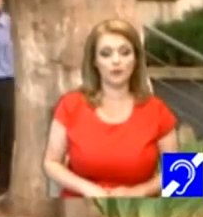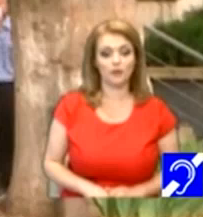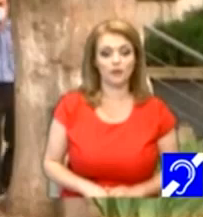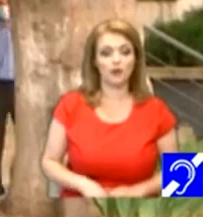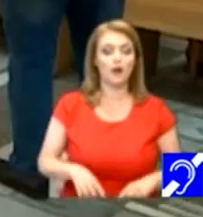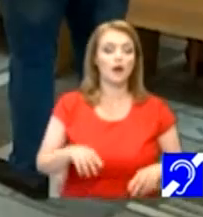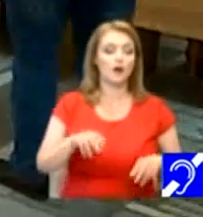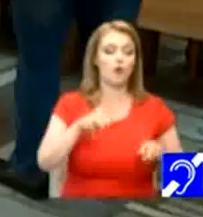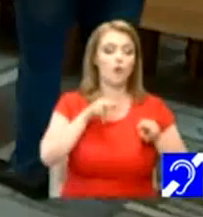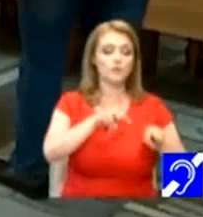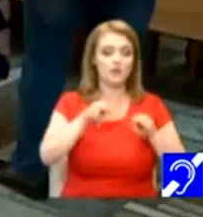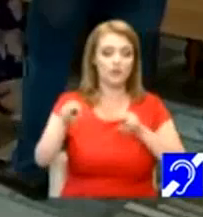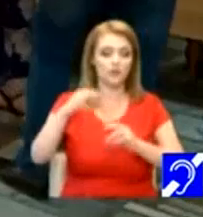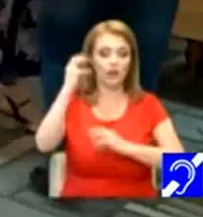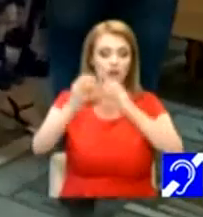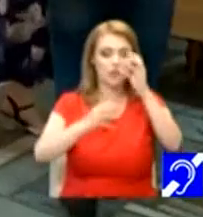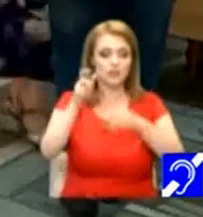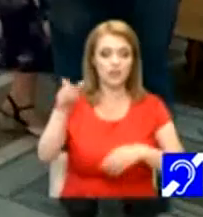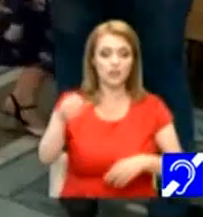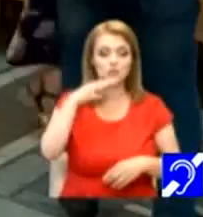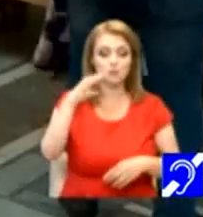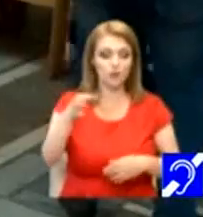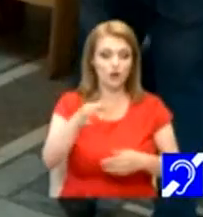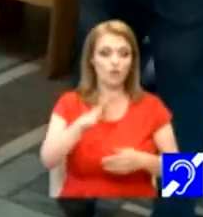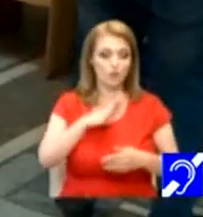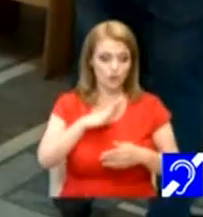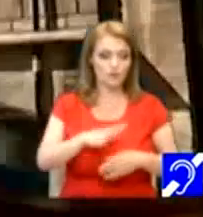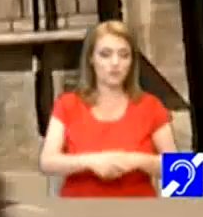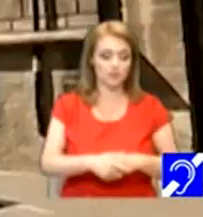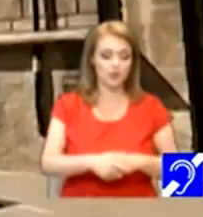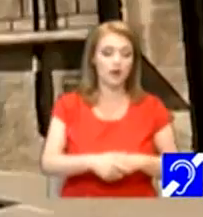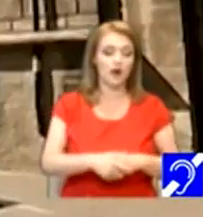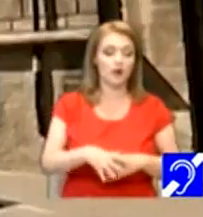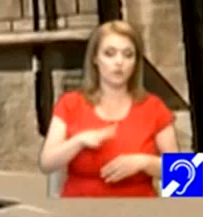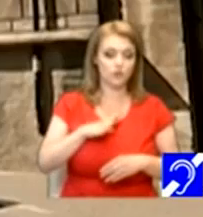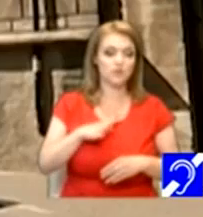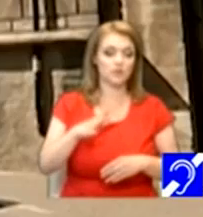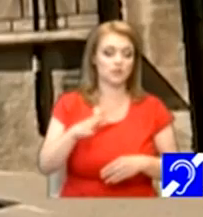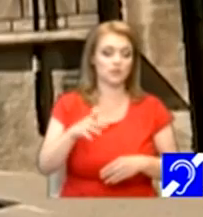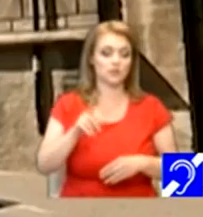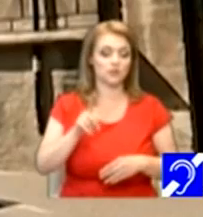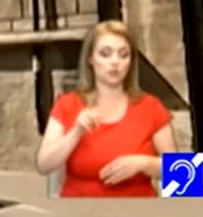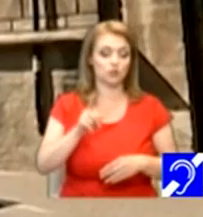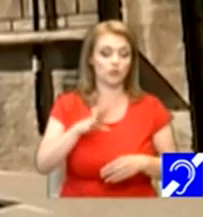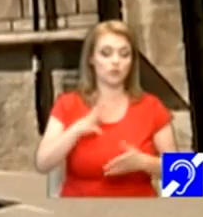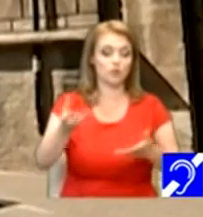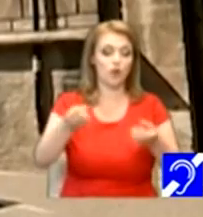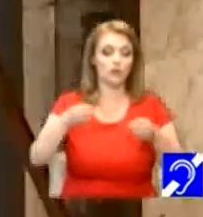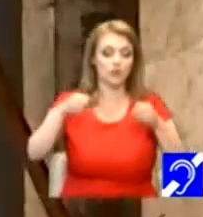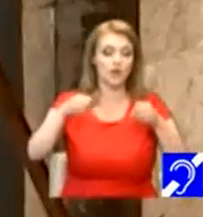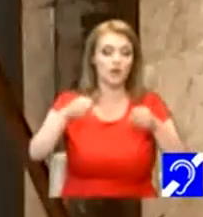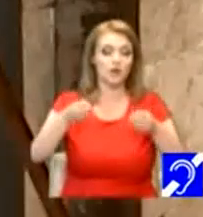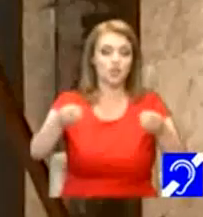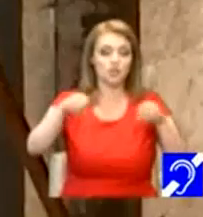Misiunea de monitorizare a alegerilor ENEMU a declarat că unele dintre cele mai importante decizii ale Comisiei Electorale Centrale au pus sub